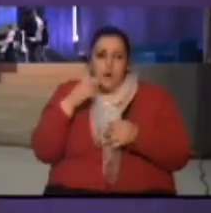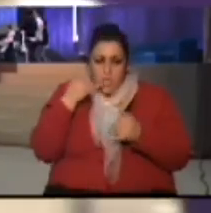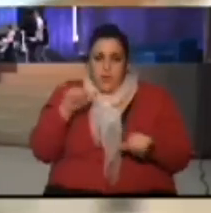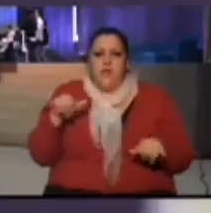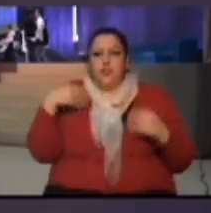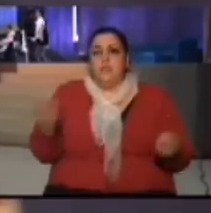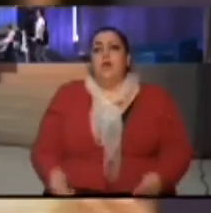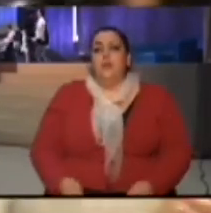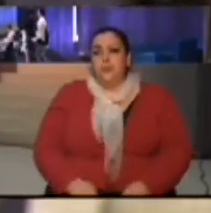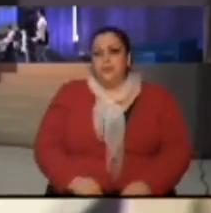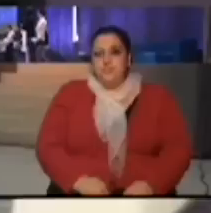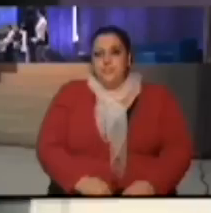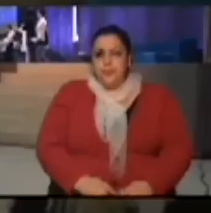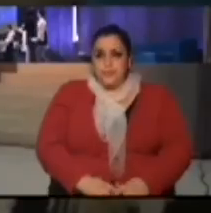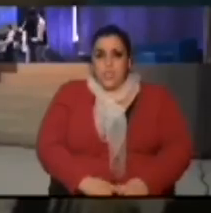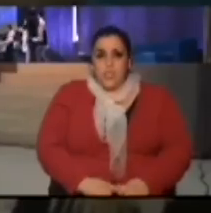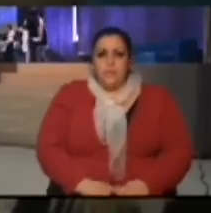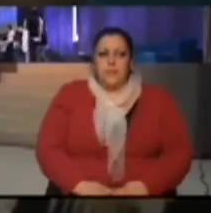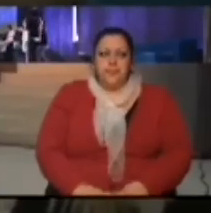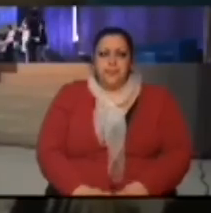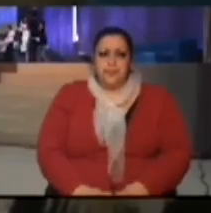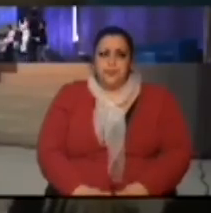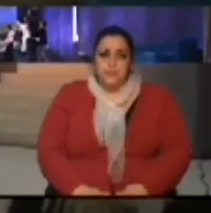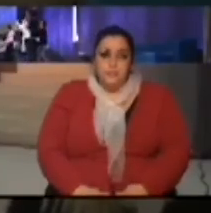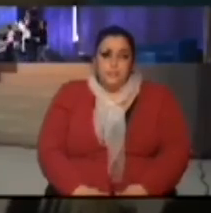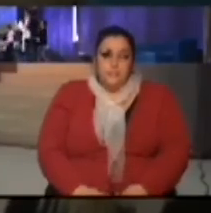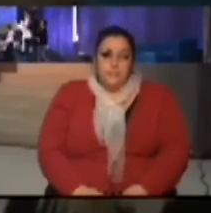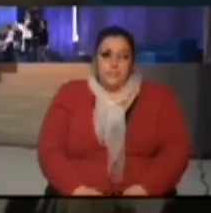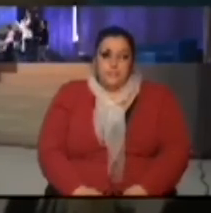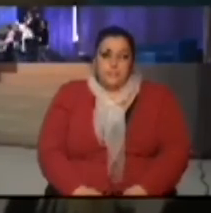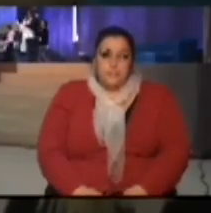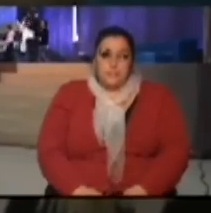Հալելույա, փառք Հիսուսին, հալելույա,